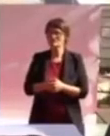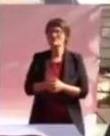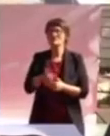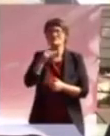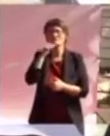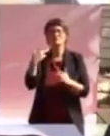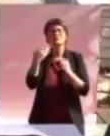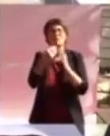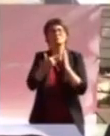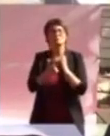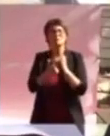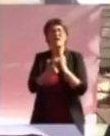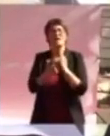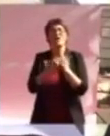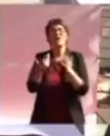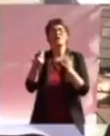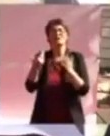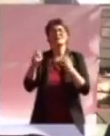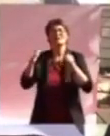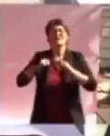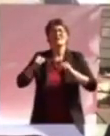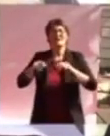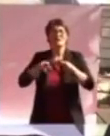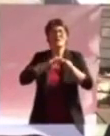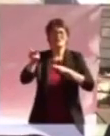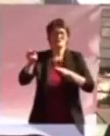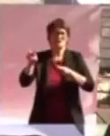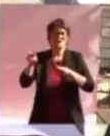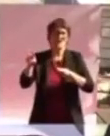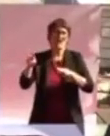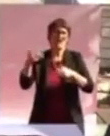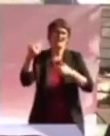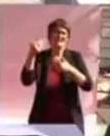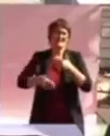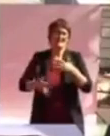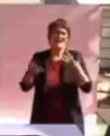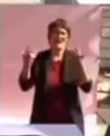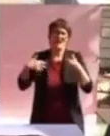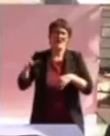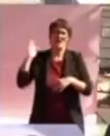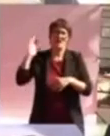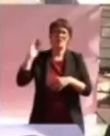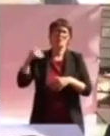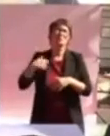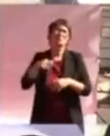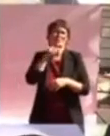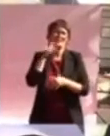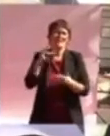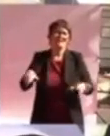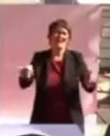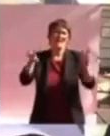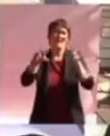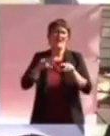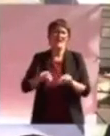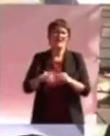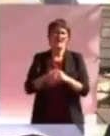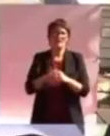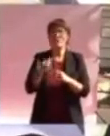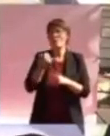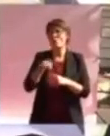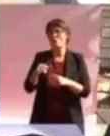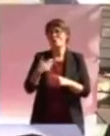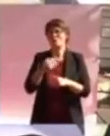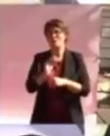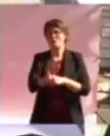scaduto ormai da molto tempo è l'ultima cosa che le chiedo che